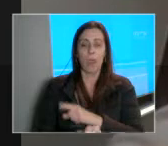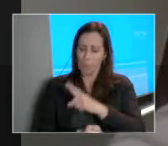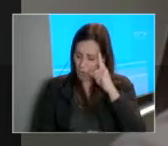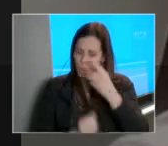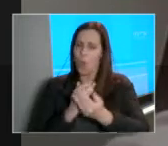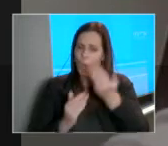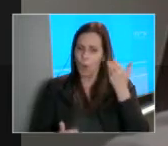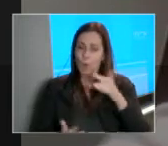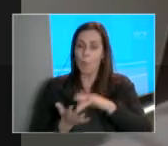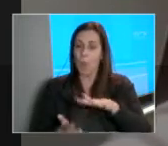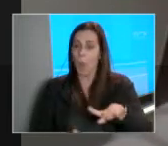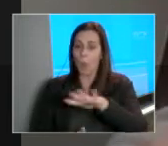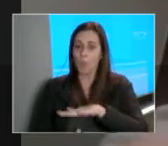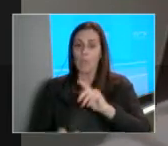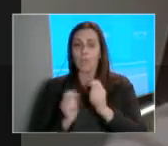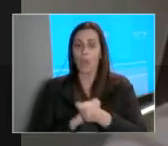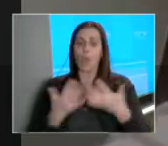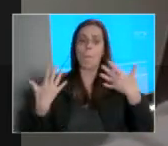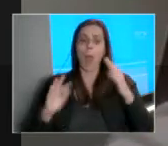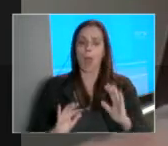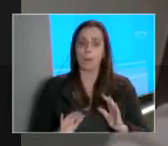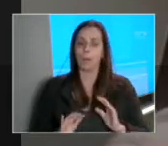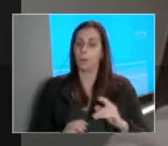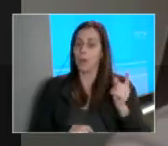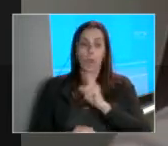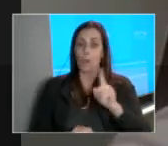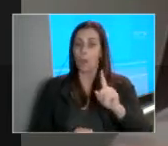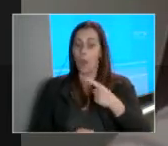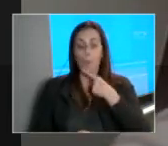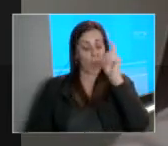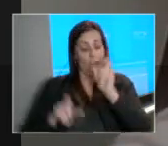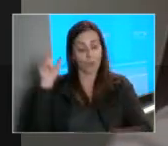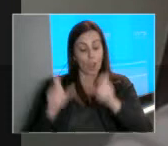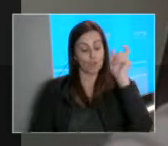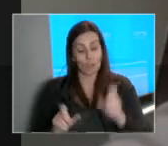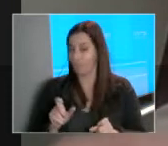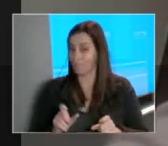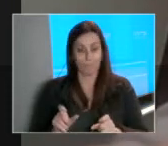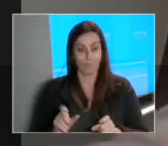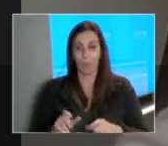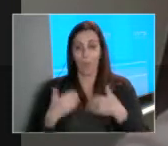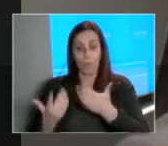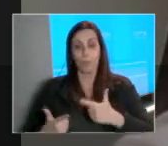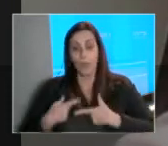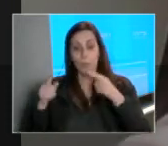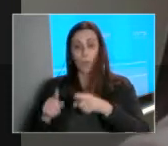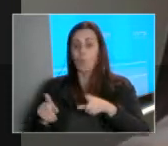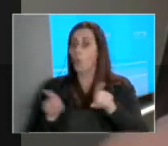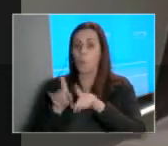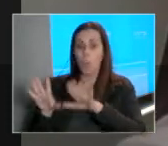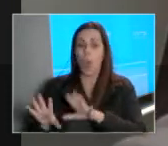ידעו מראש שהמקום הזה הולך להיות פארק, ולא ידעו את התושבים הללו. נתנו להם לחיות שם